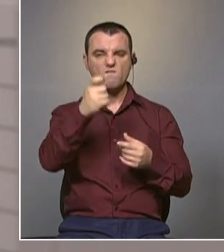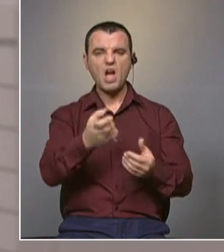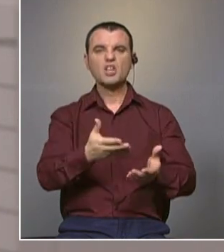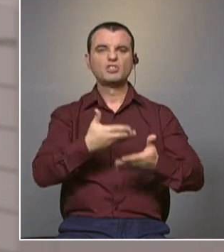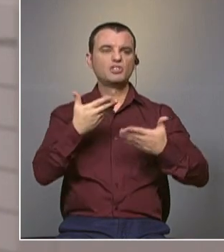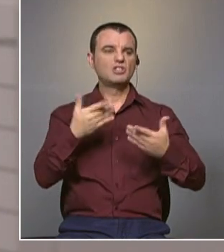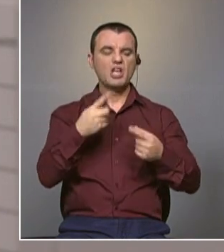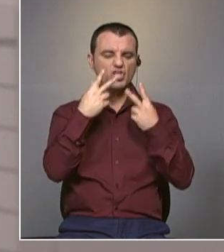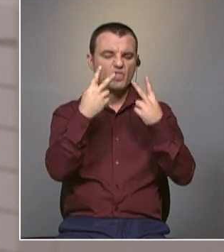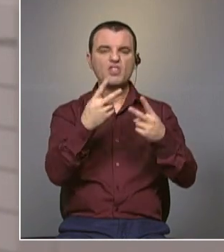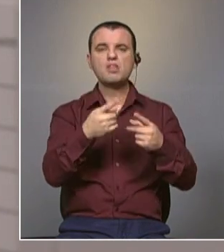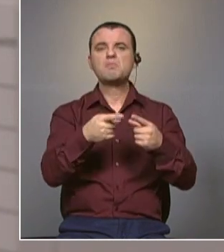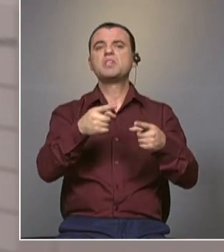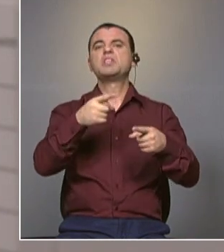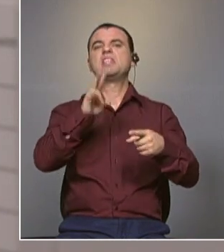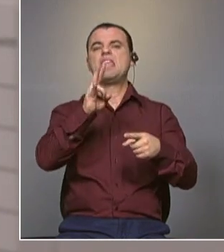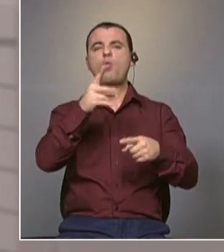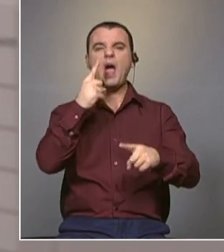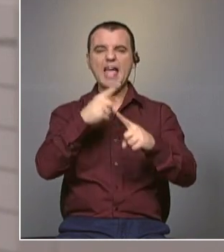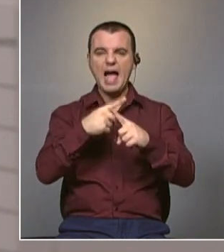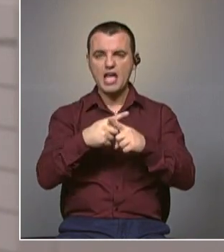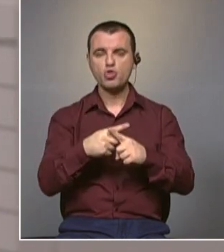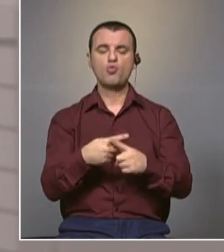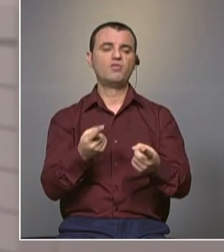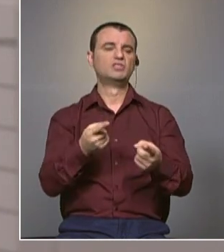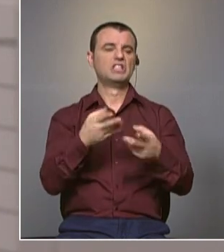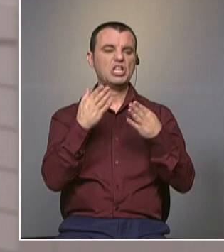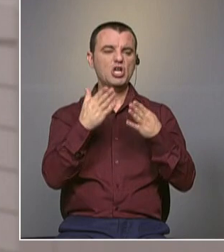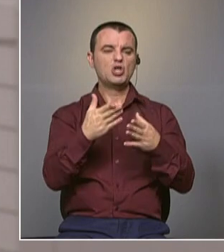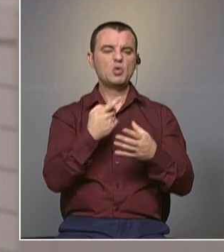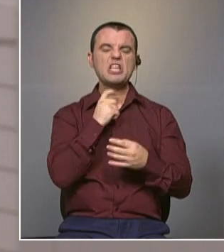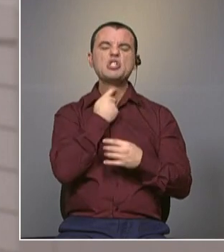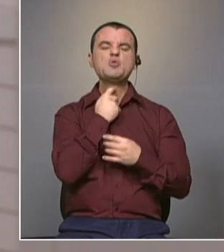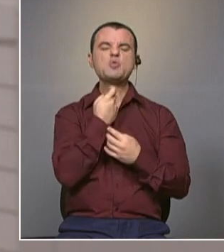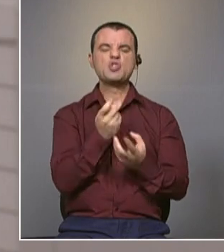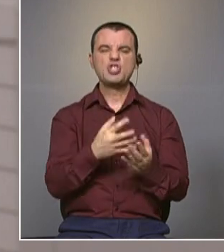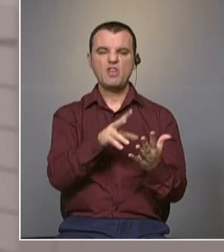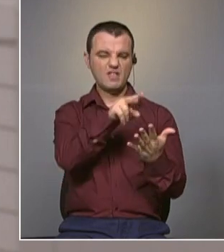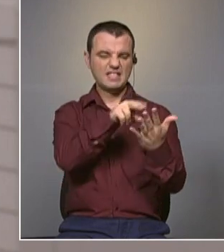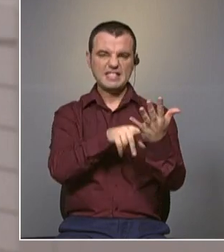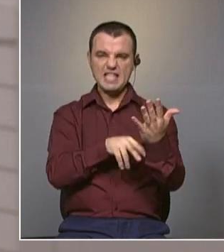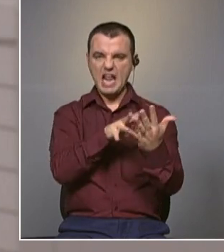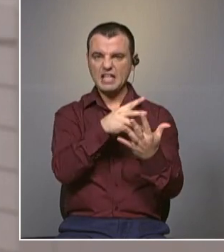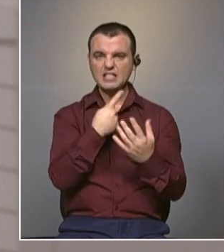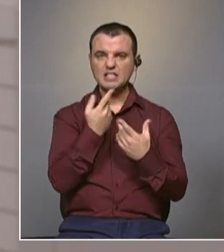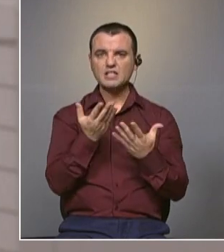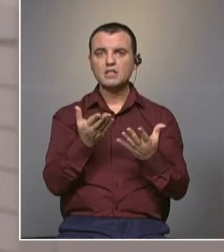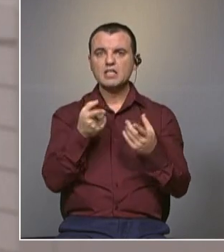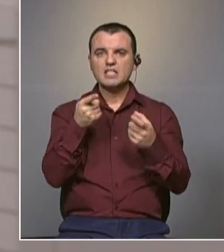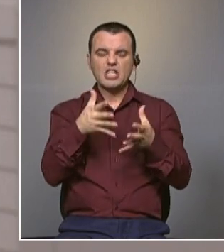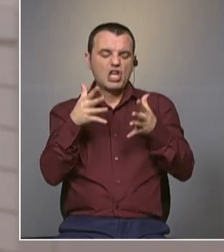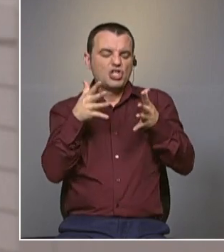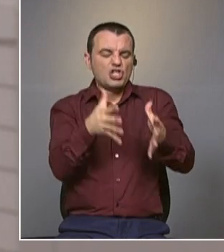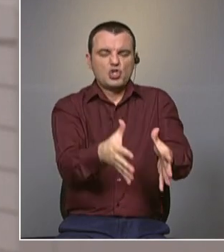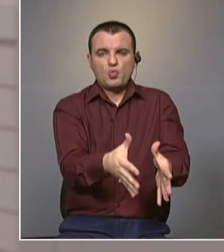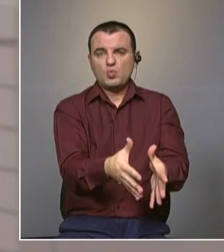мерне Хайтов включително. Дори горчиви страници на Ивайло Петров за жестокостта на това толкова красив и скъп